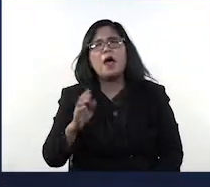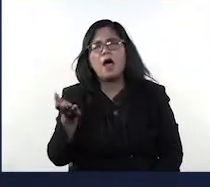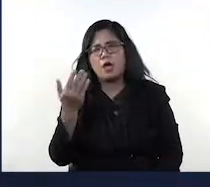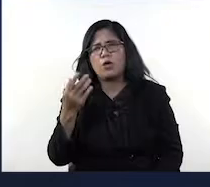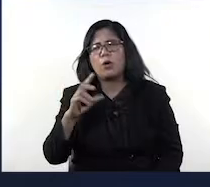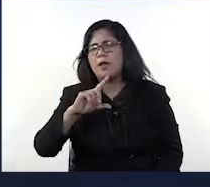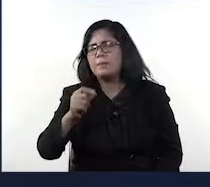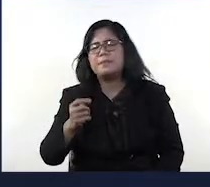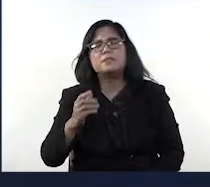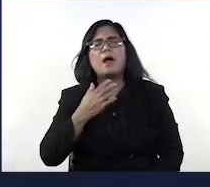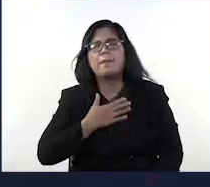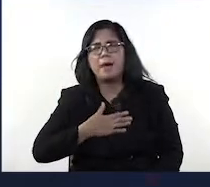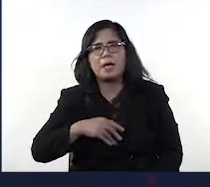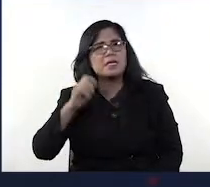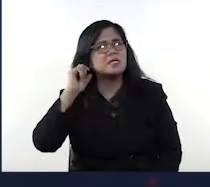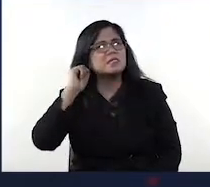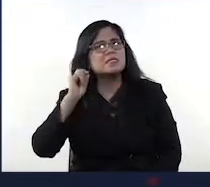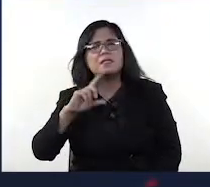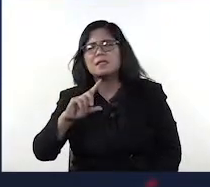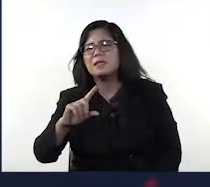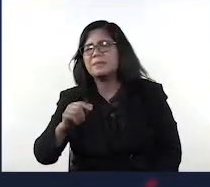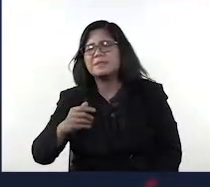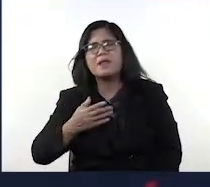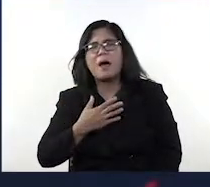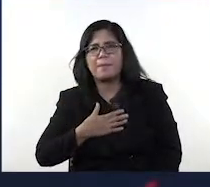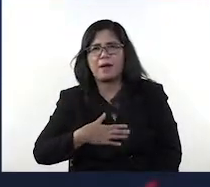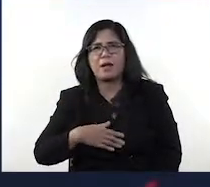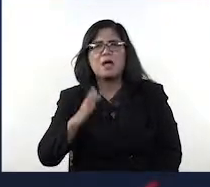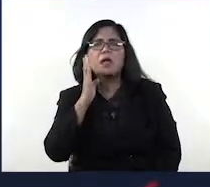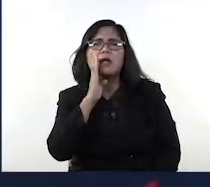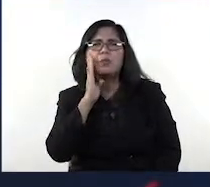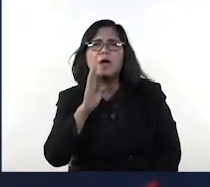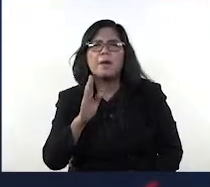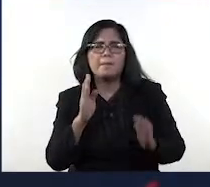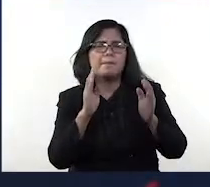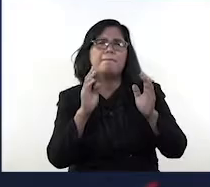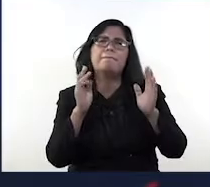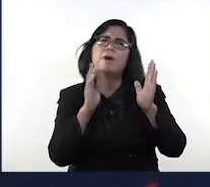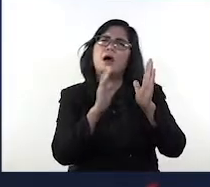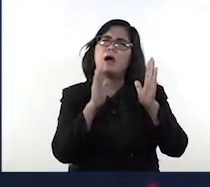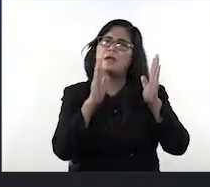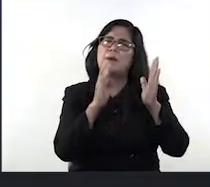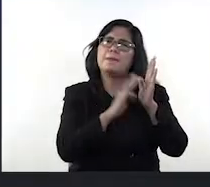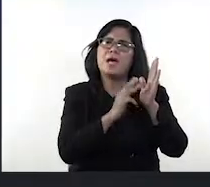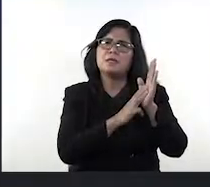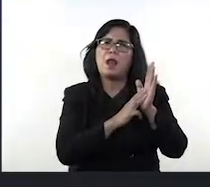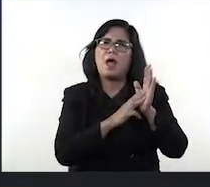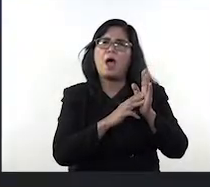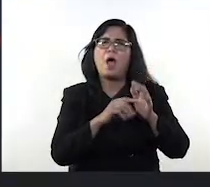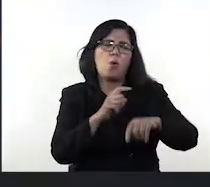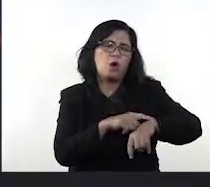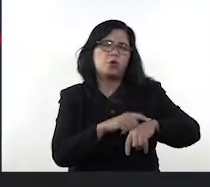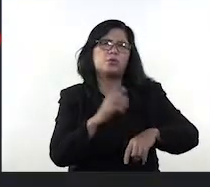sabar istri-istri lebih sabar adik-adikmu dalam menghadapi tantangan dalam menghadapi masa muda kalian